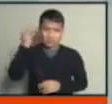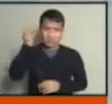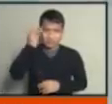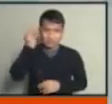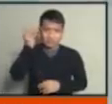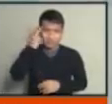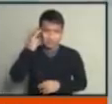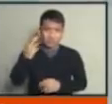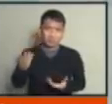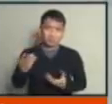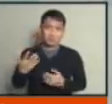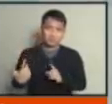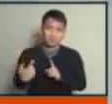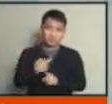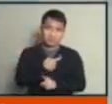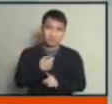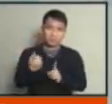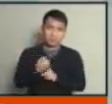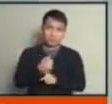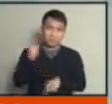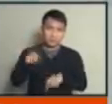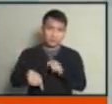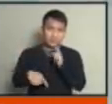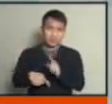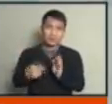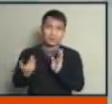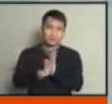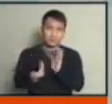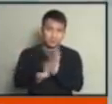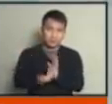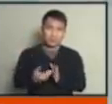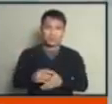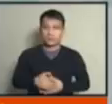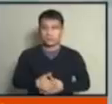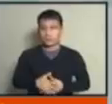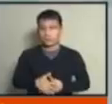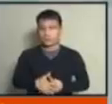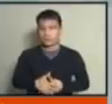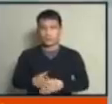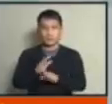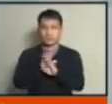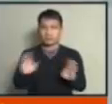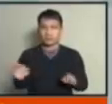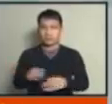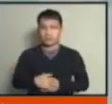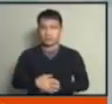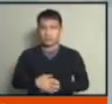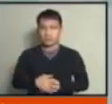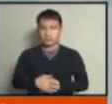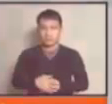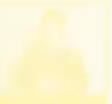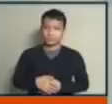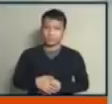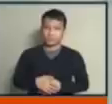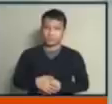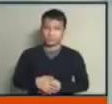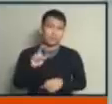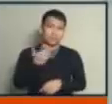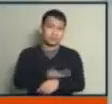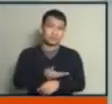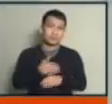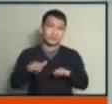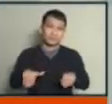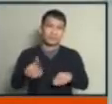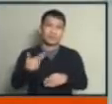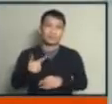ulo at nanakit sa kanya na hindi naman po totoo. Okay, so walang katotohanan? Wala po, sir. Alright. Ilan pong anak niyo?